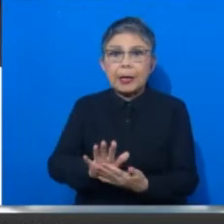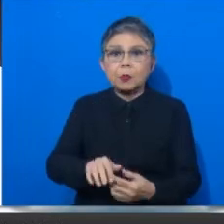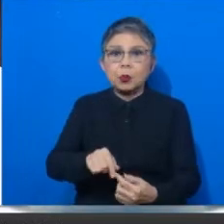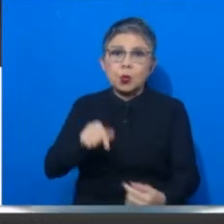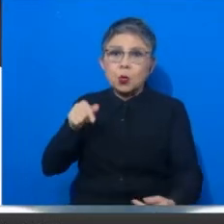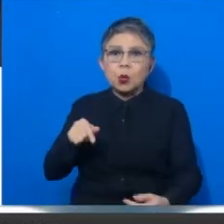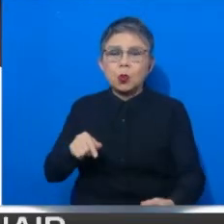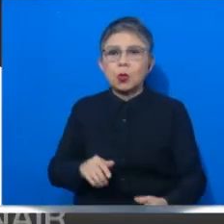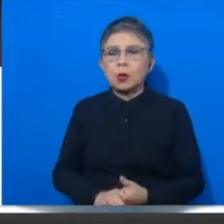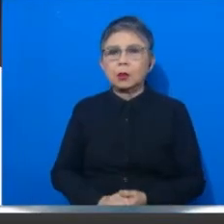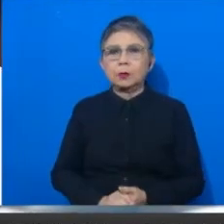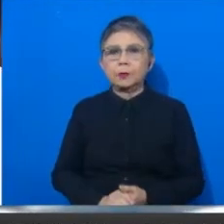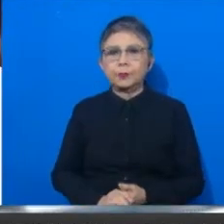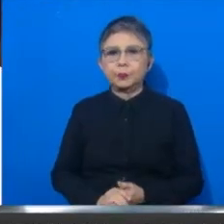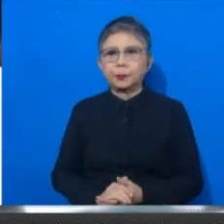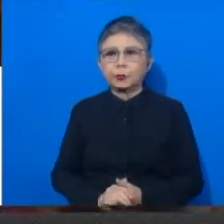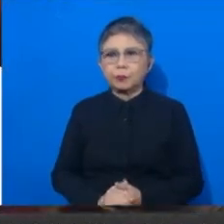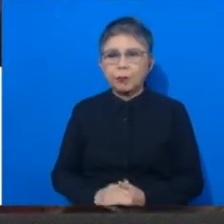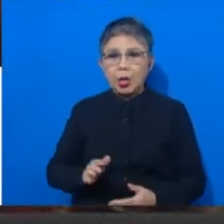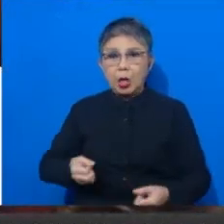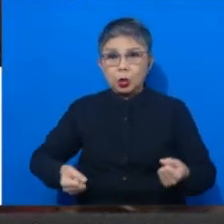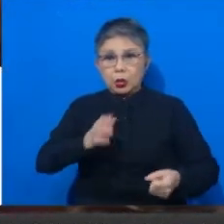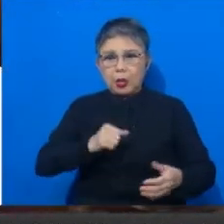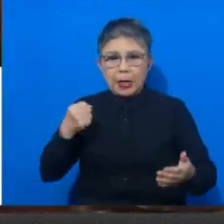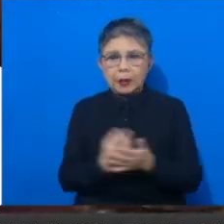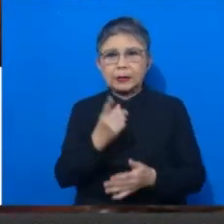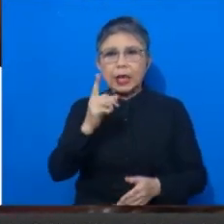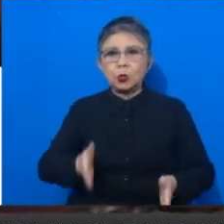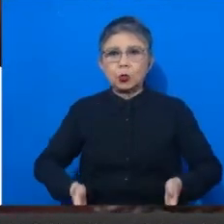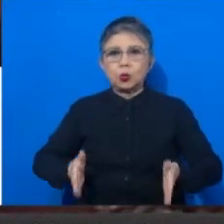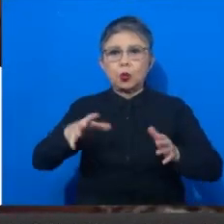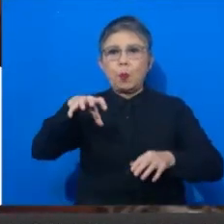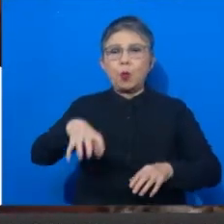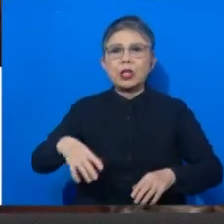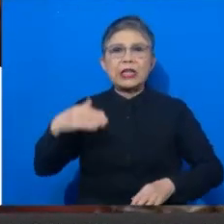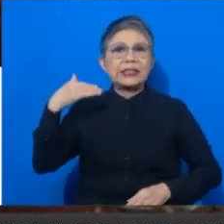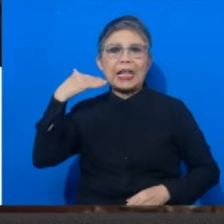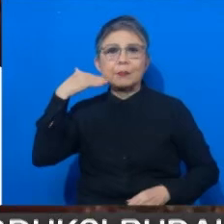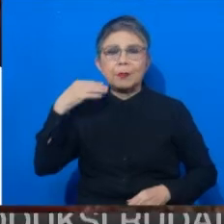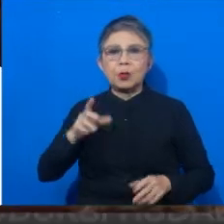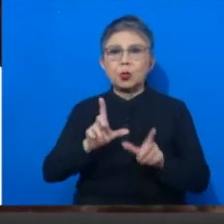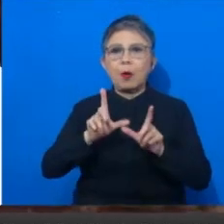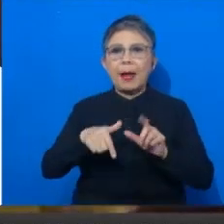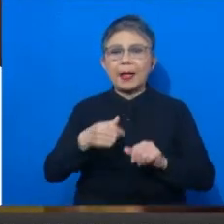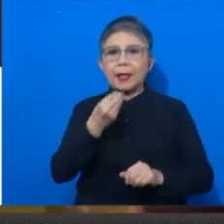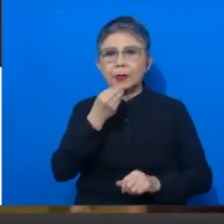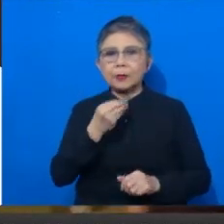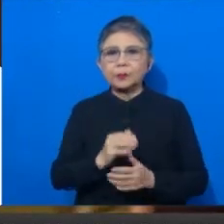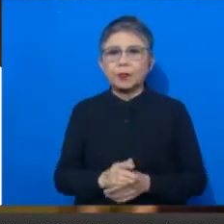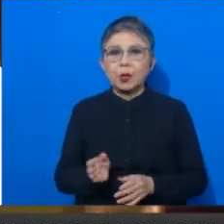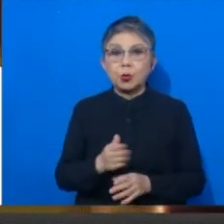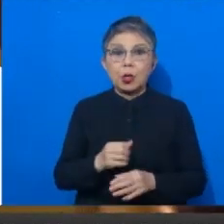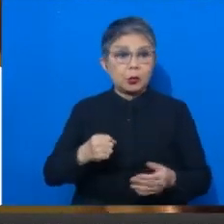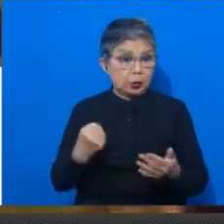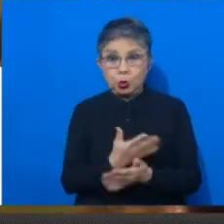tidak berfungsi dengan baik. Truk akhirnya menghantam sebuah bangunan pos satpam sebuah rumah makan siap saji setelah sebelumnya